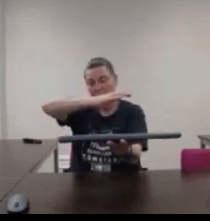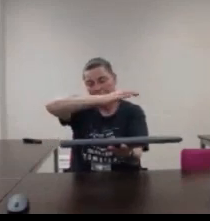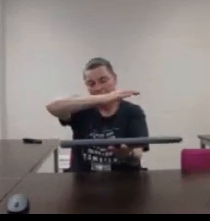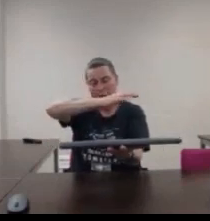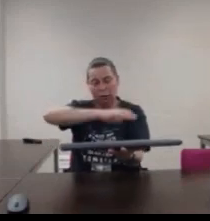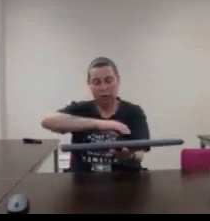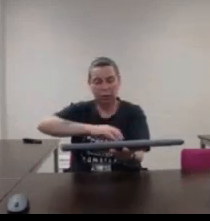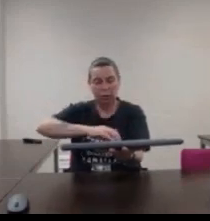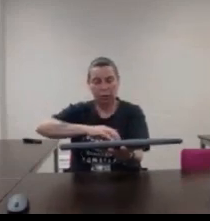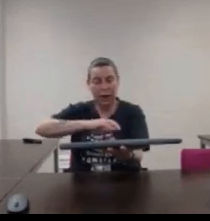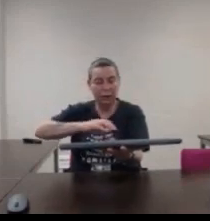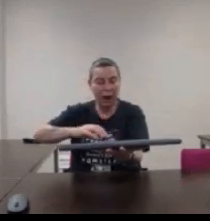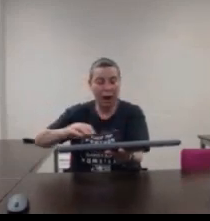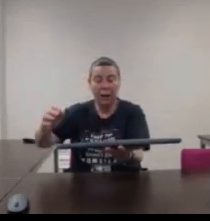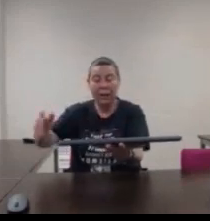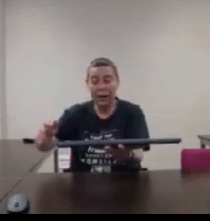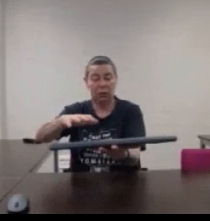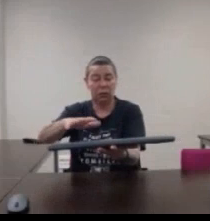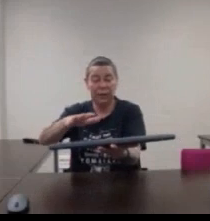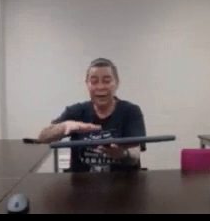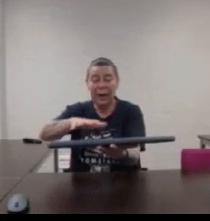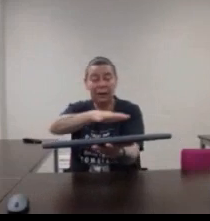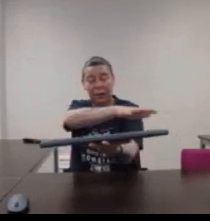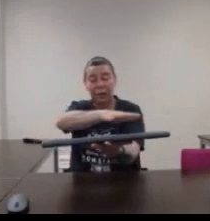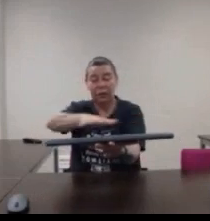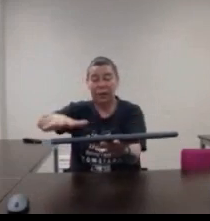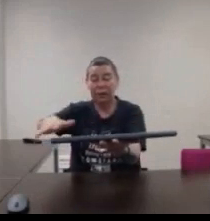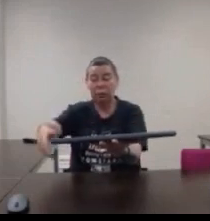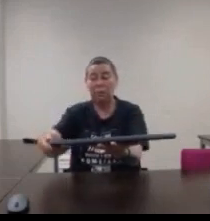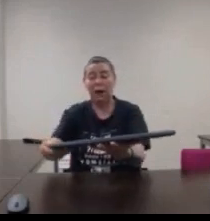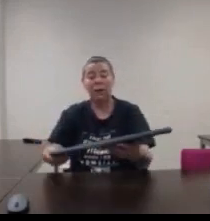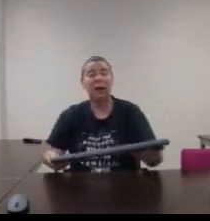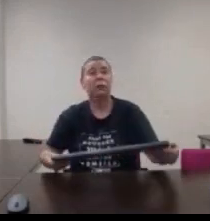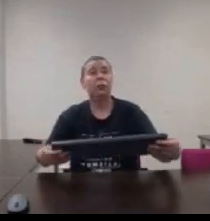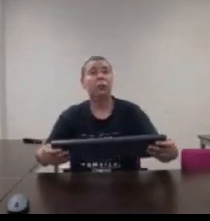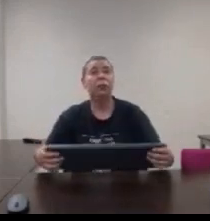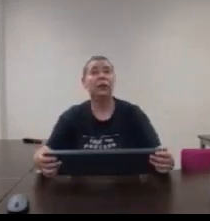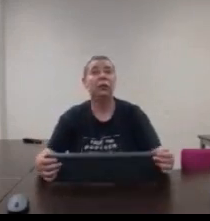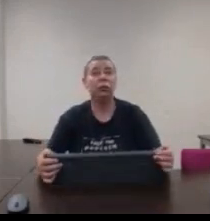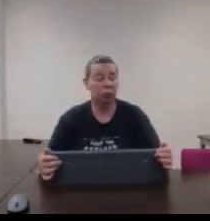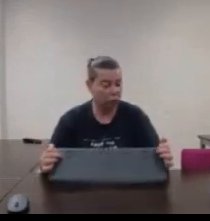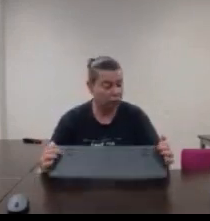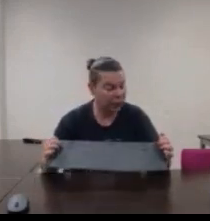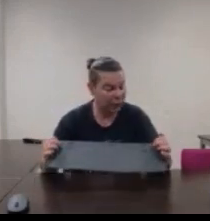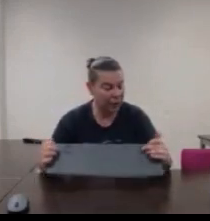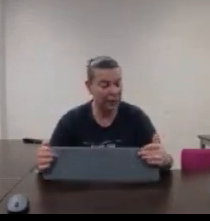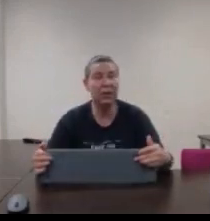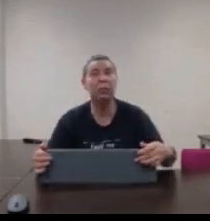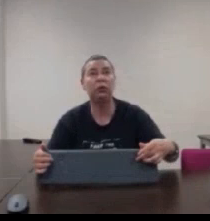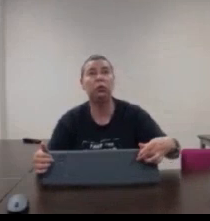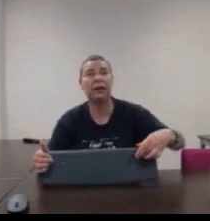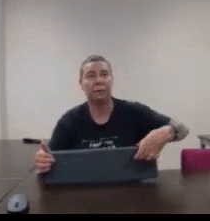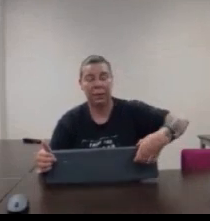appuie l'ensemble de l'avant-bras, et l'idéal, c'est que votre clavier soit plat. Vous avez tous sur vos claviers